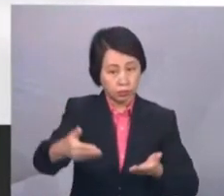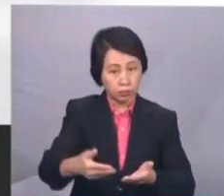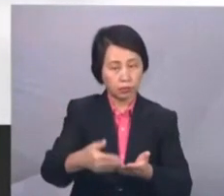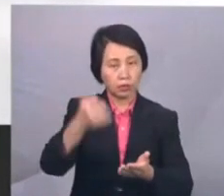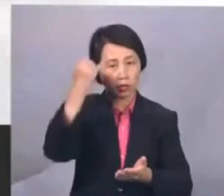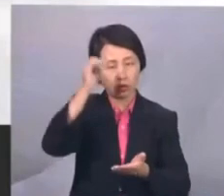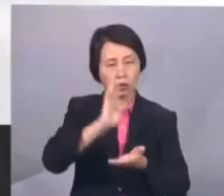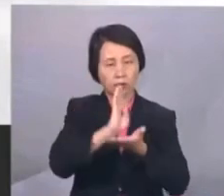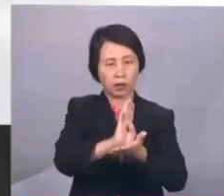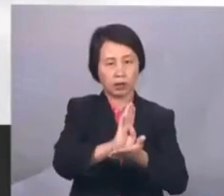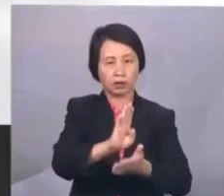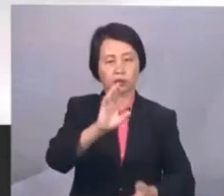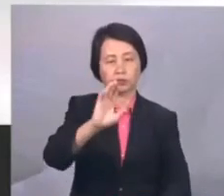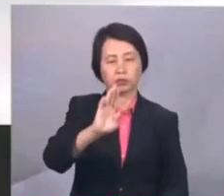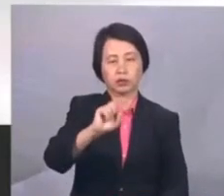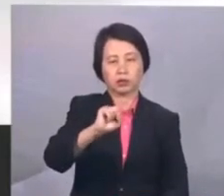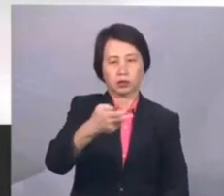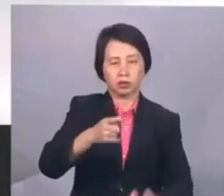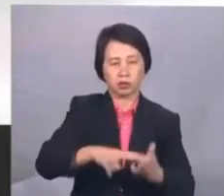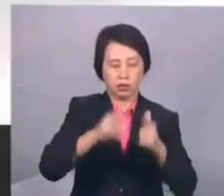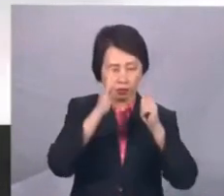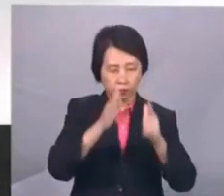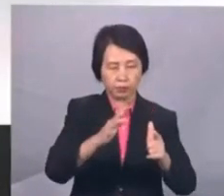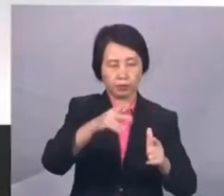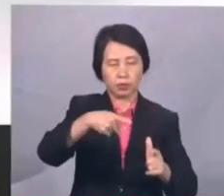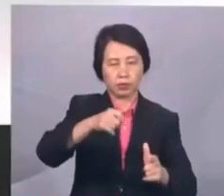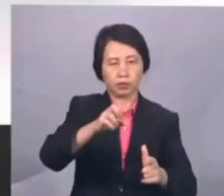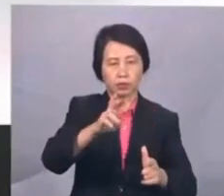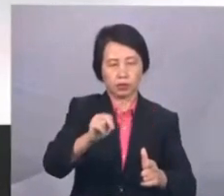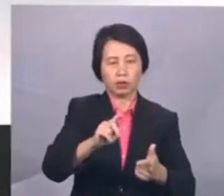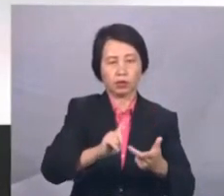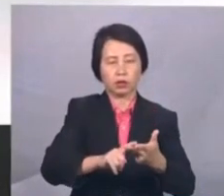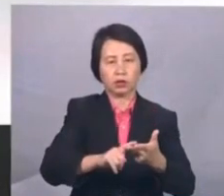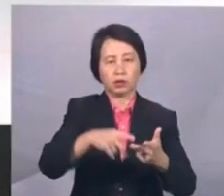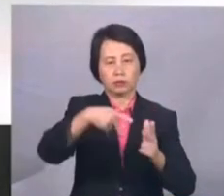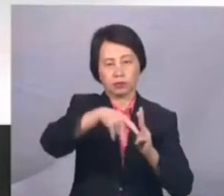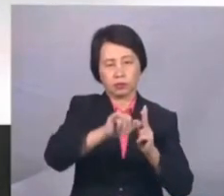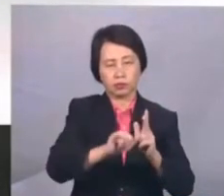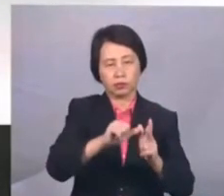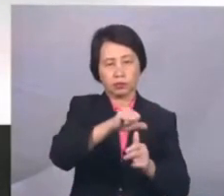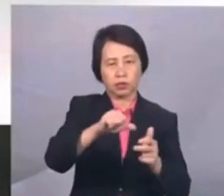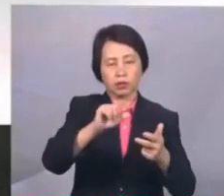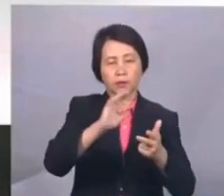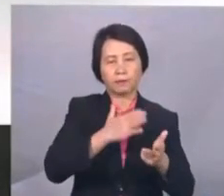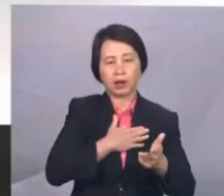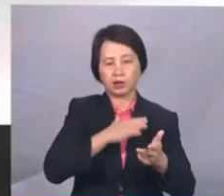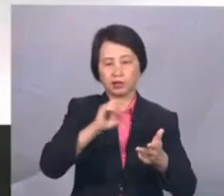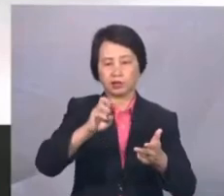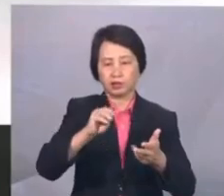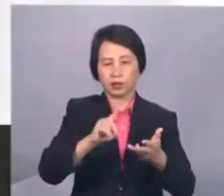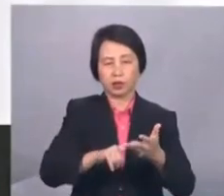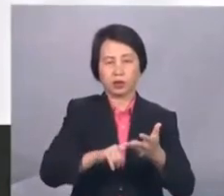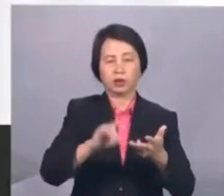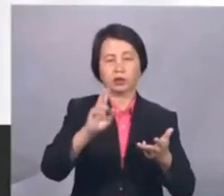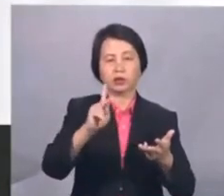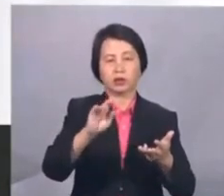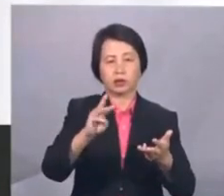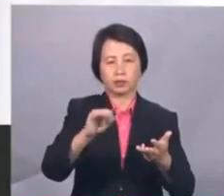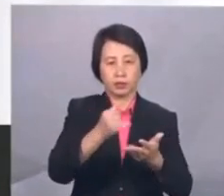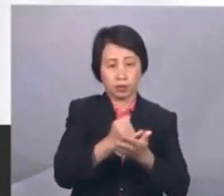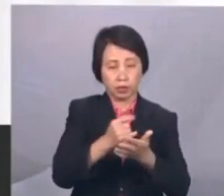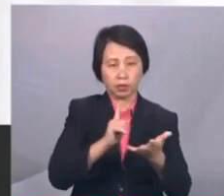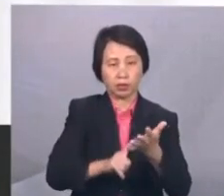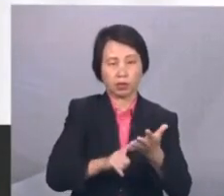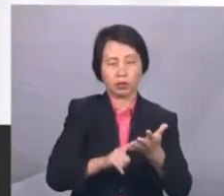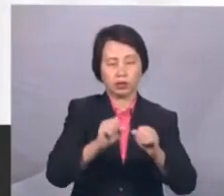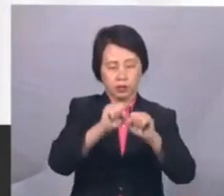inisiatif bantuan Sara hidup bantuan prihatin nasional polisi insurance sosial seperti kumpulan uang simpanan pekerja kita BSP